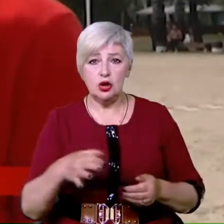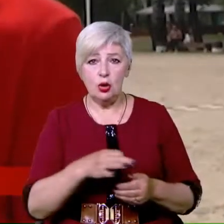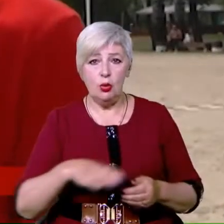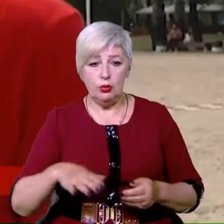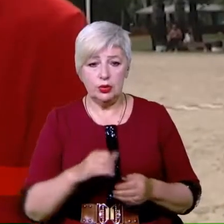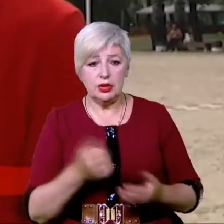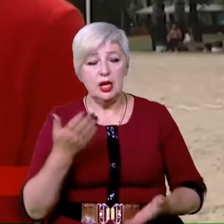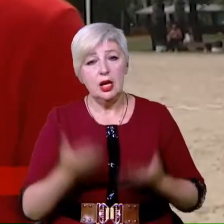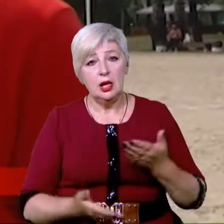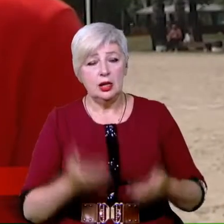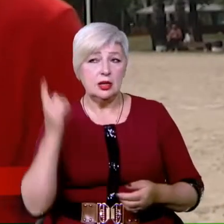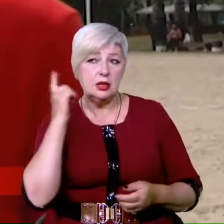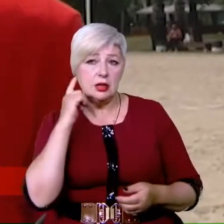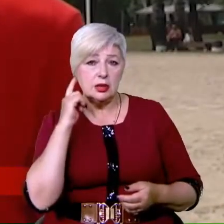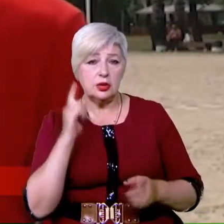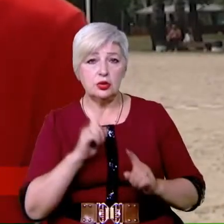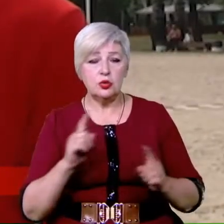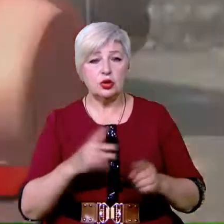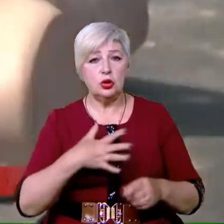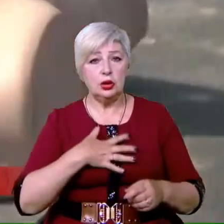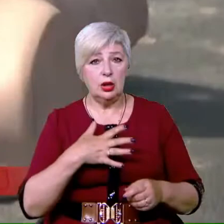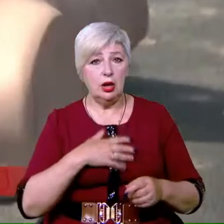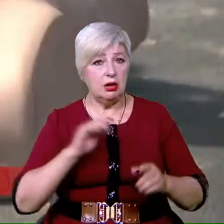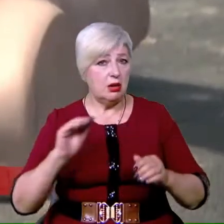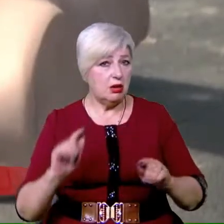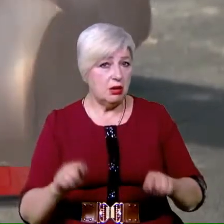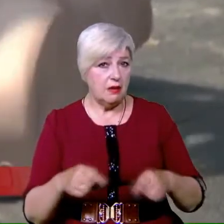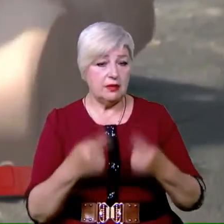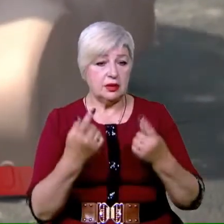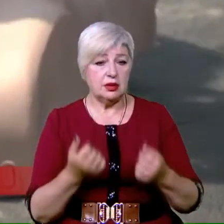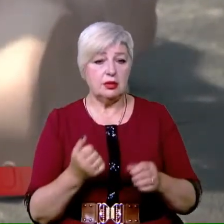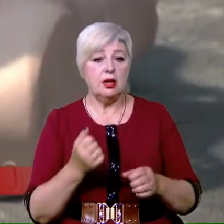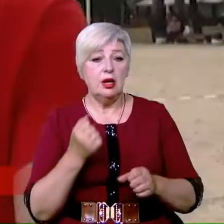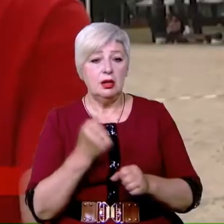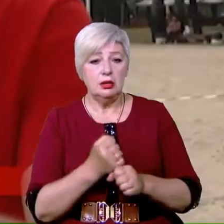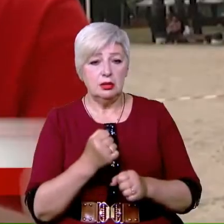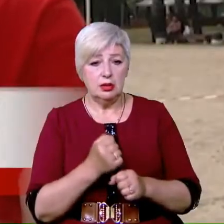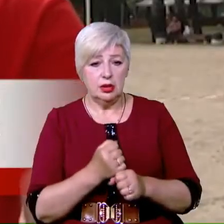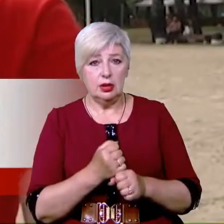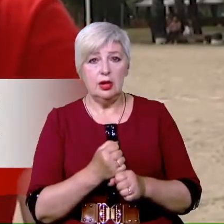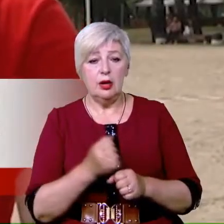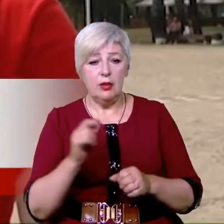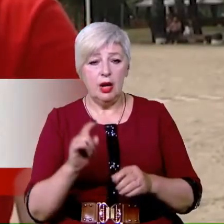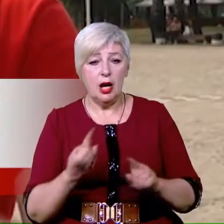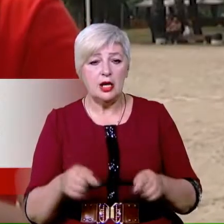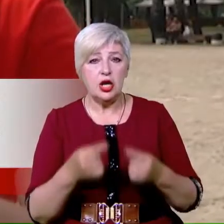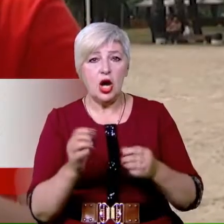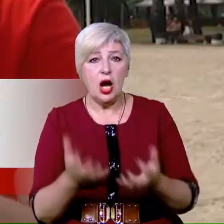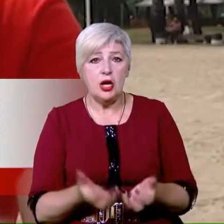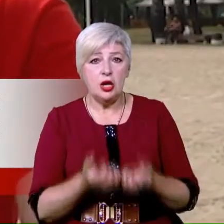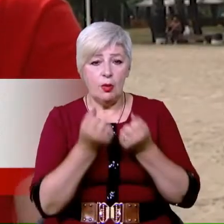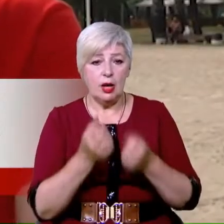Если мы слушаем, что дыхание не восстановилось, тогда мы делаем сидящую выдыхательную реанимацию. Это положение рук таково, и